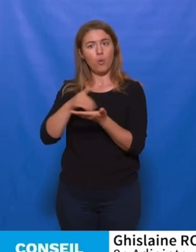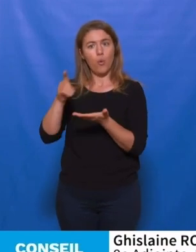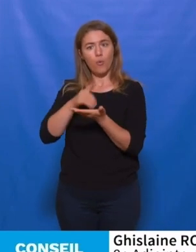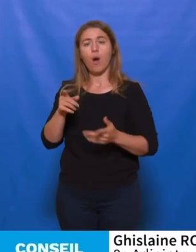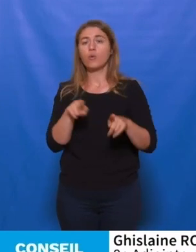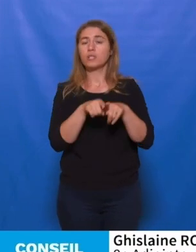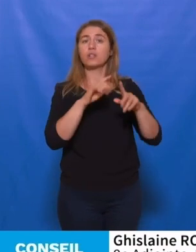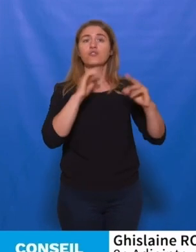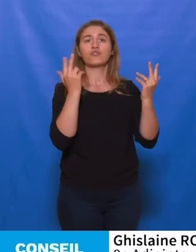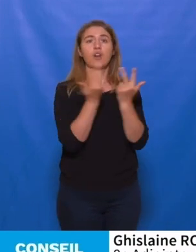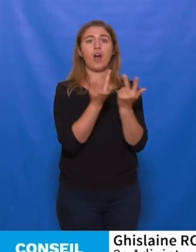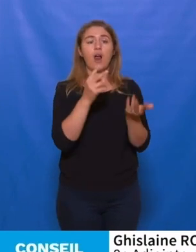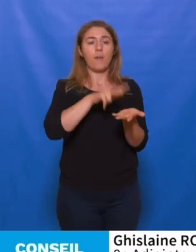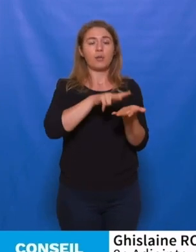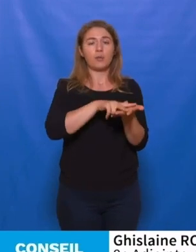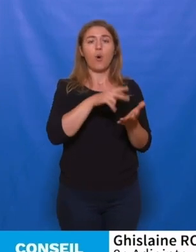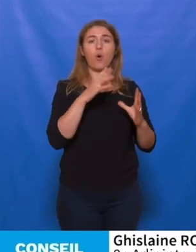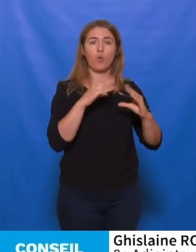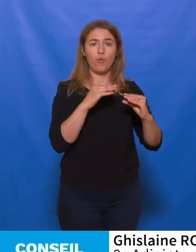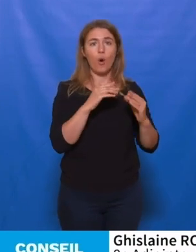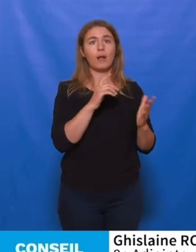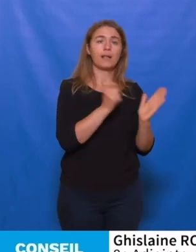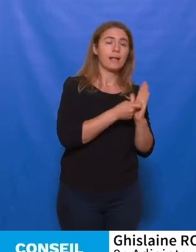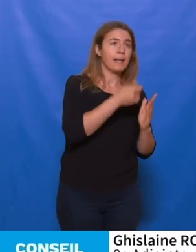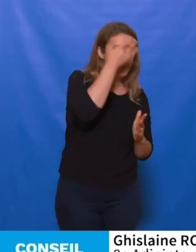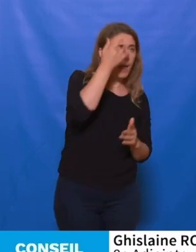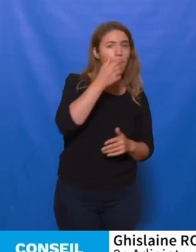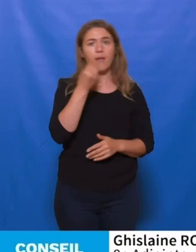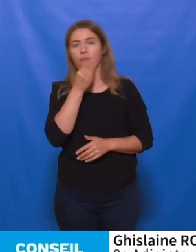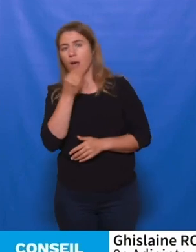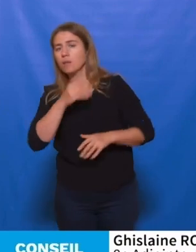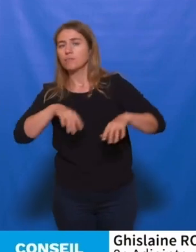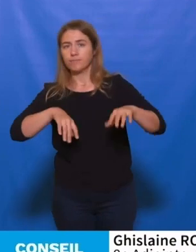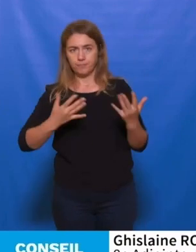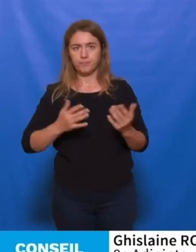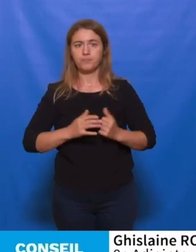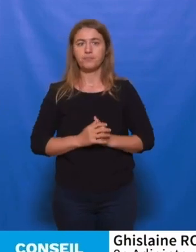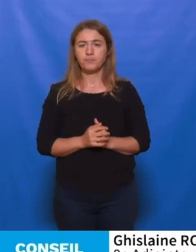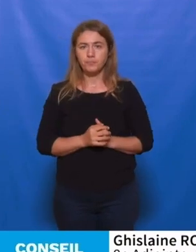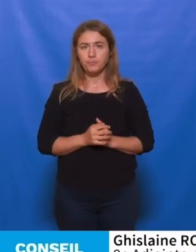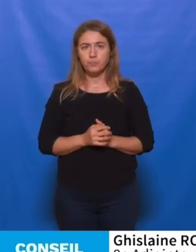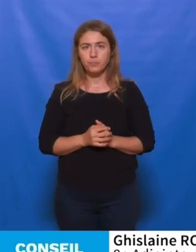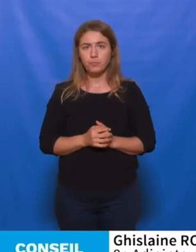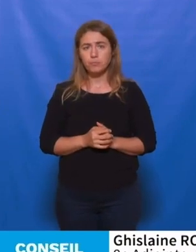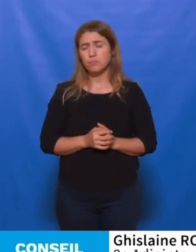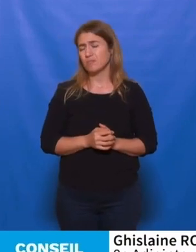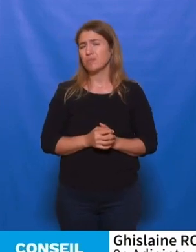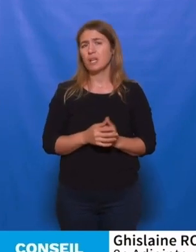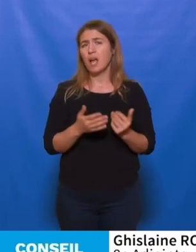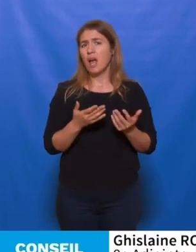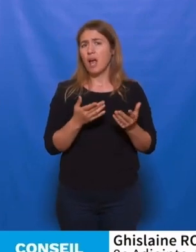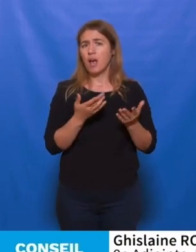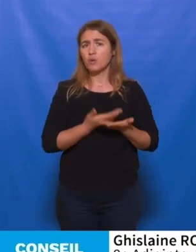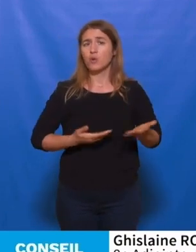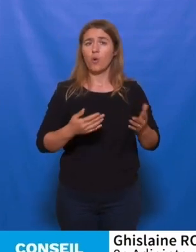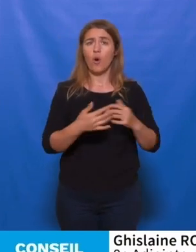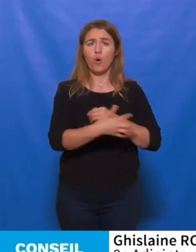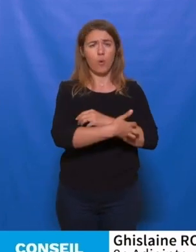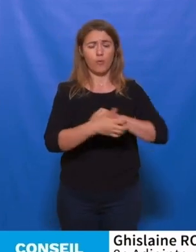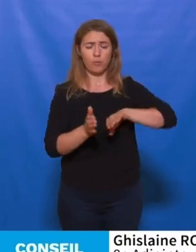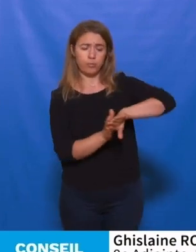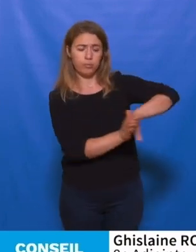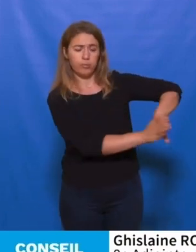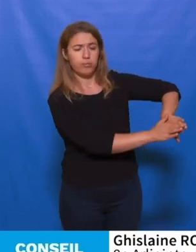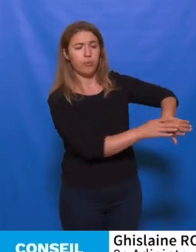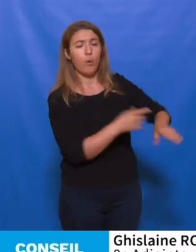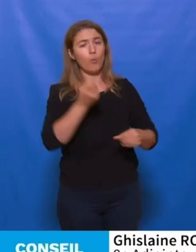confortable, en hiver comme en été. Alors, sortir de la pauvreté, ça ne se décrète pas.